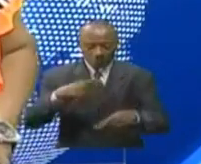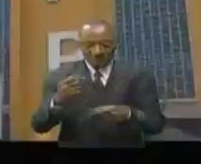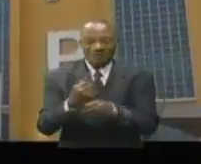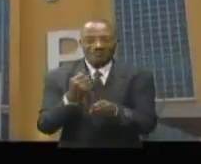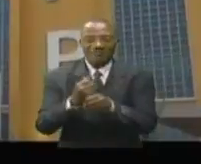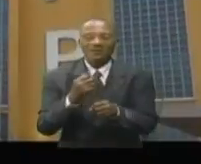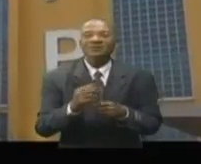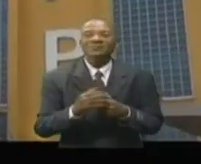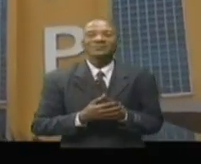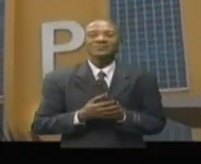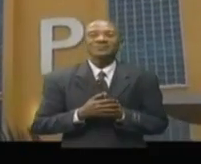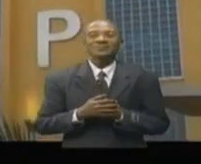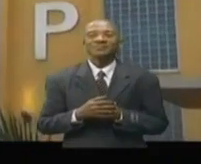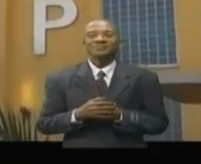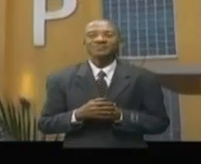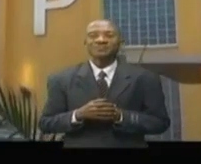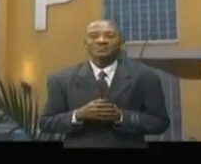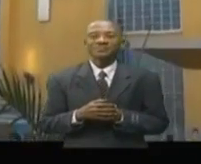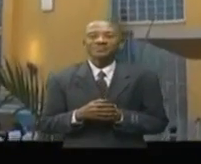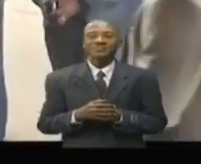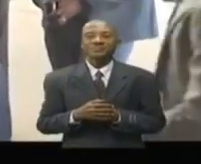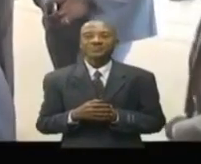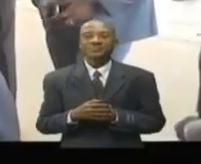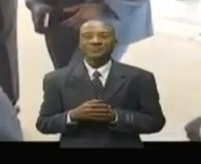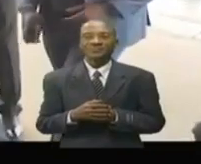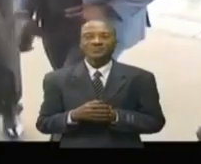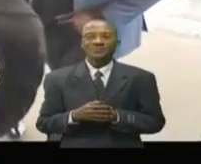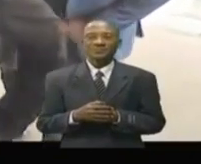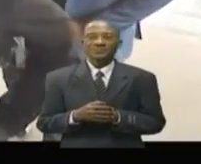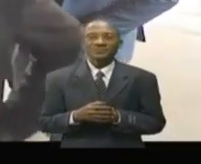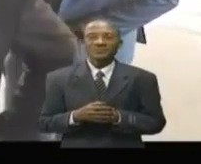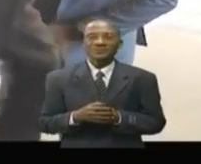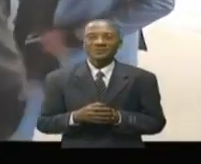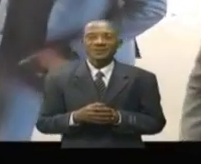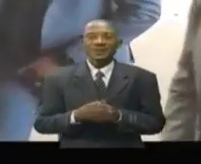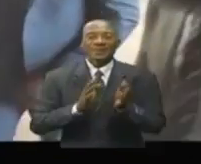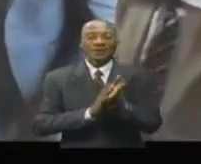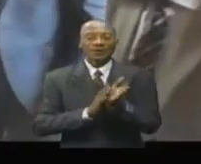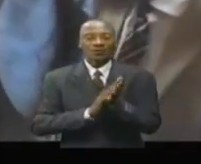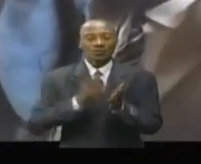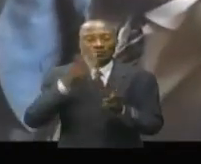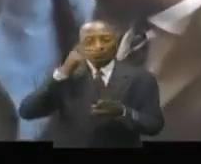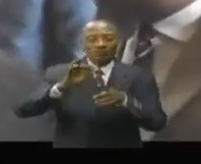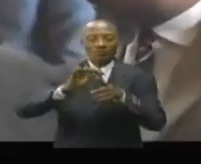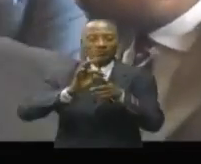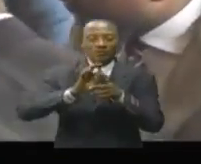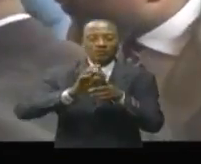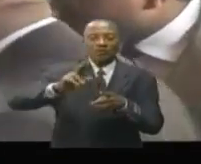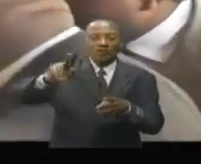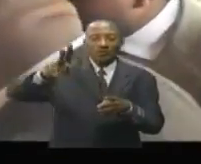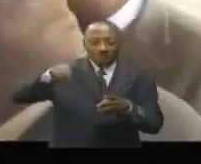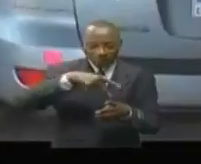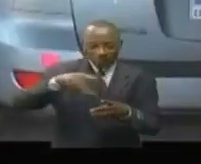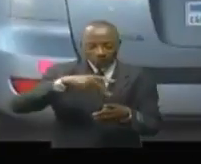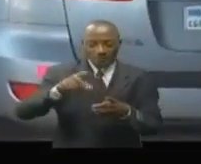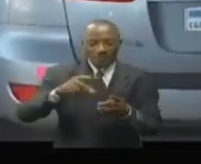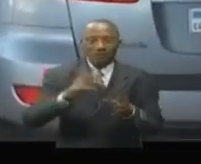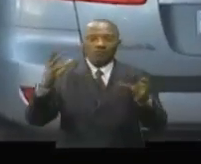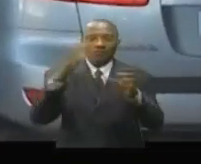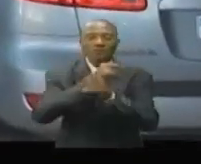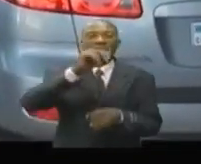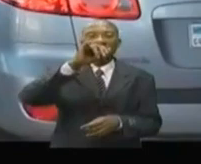reportage. Préparation professionnelle du Haut-Katanga à un nouveau directeur provincial. Il s'agit de